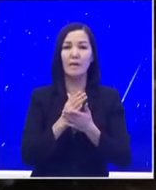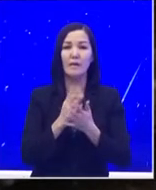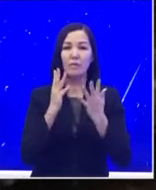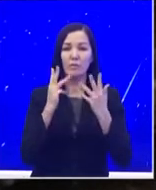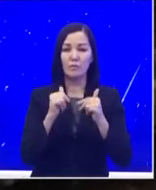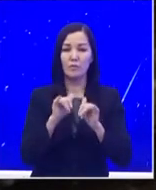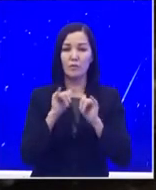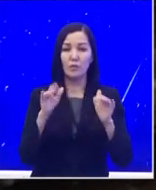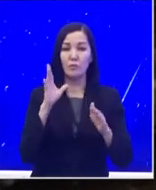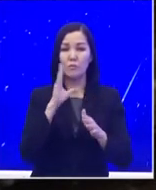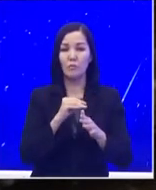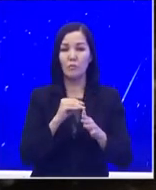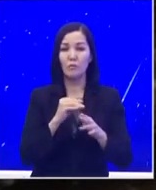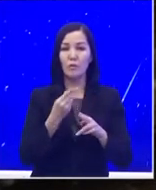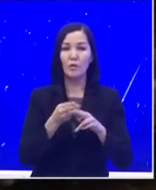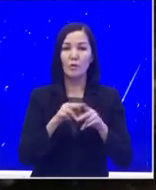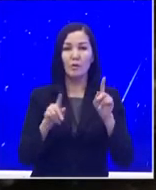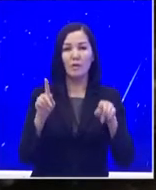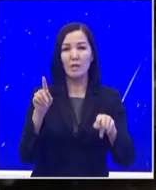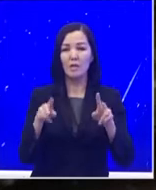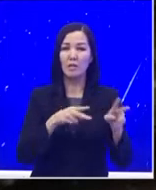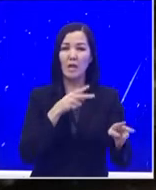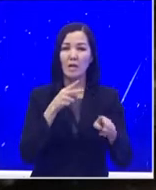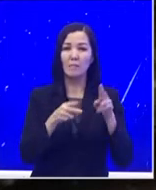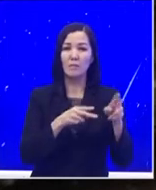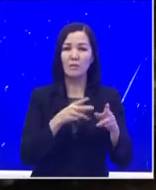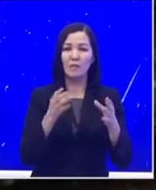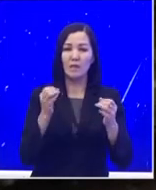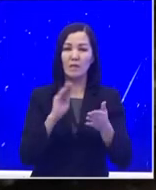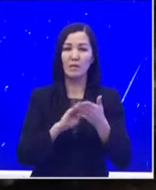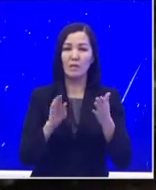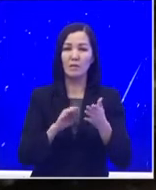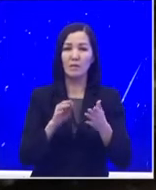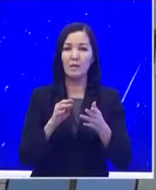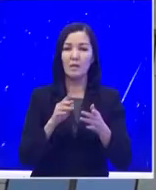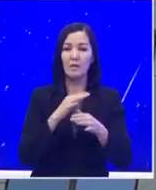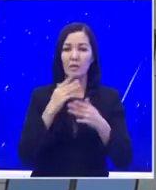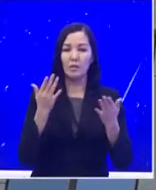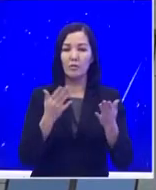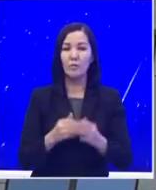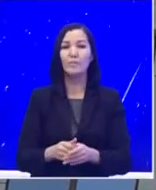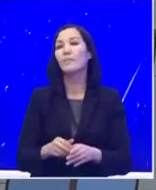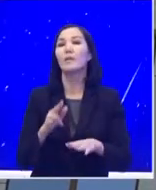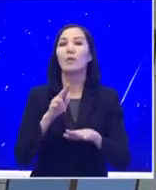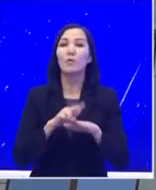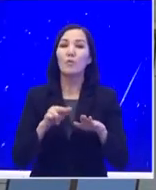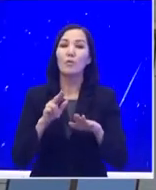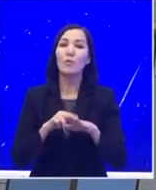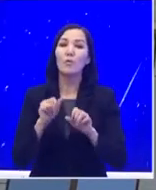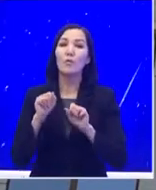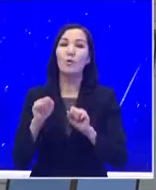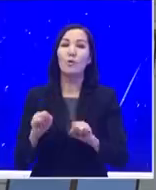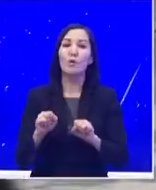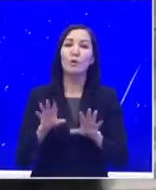артуы мүмкін. Өйткені кей тұрғындар шағым түсірсе, шағым жазбағандар қаншама. Құқық қорғау мекемелері тұрғындар